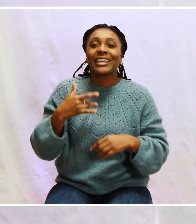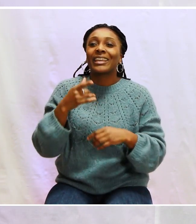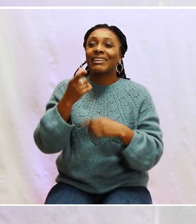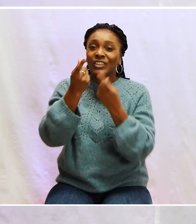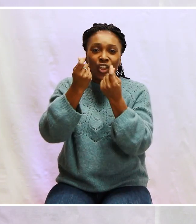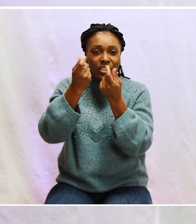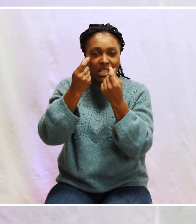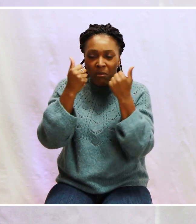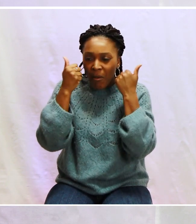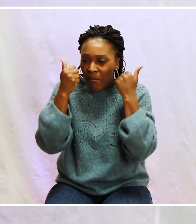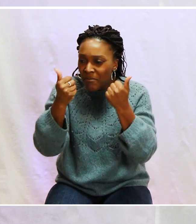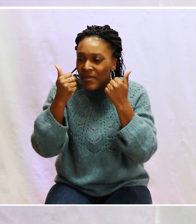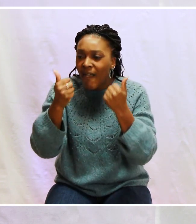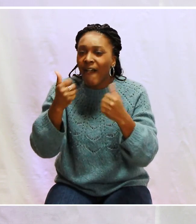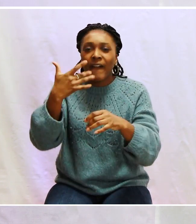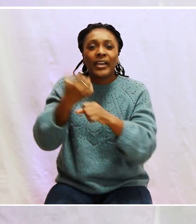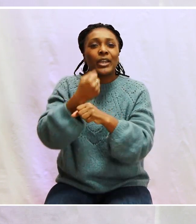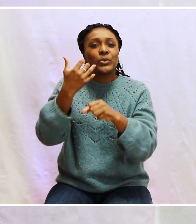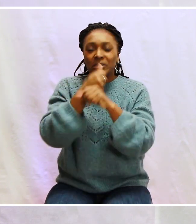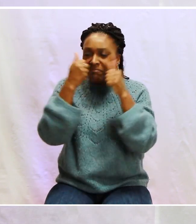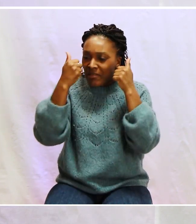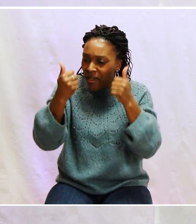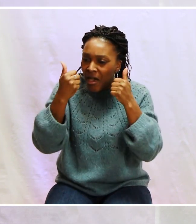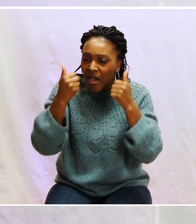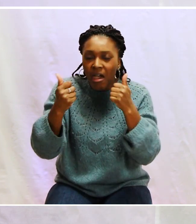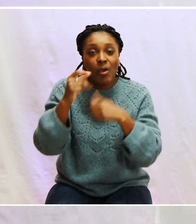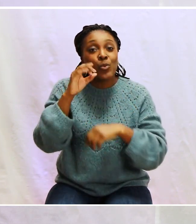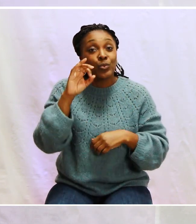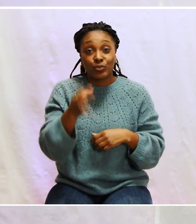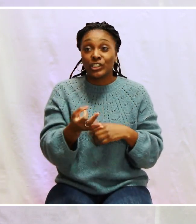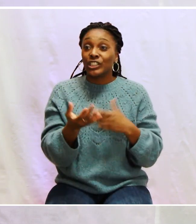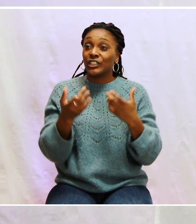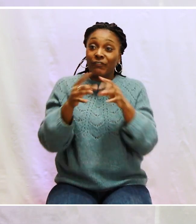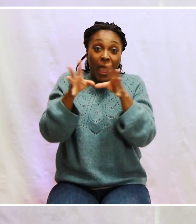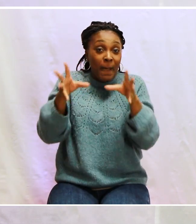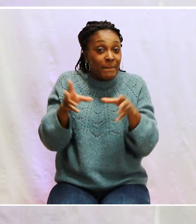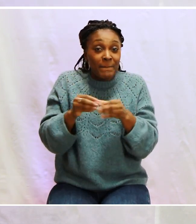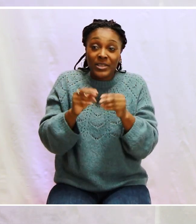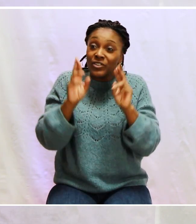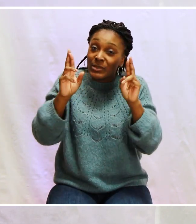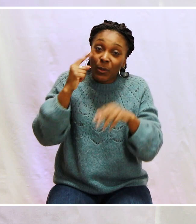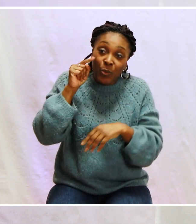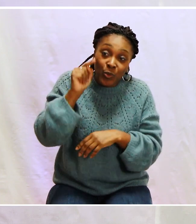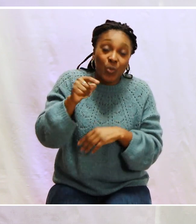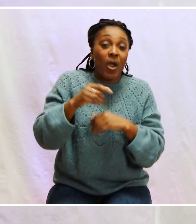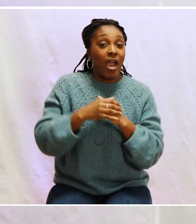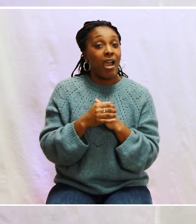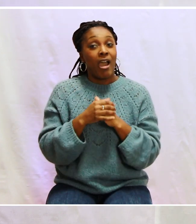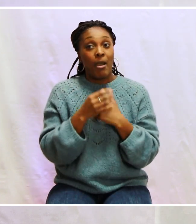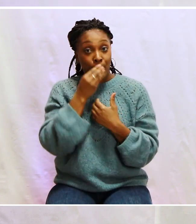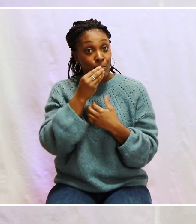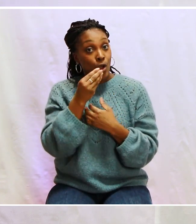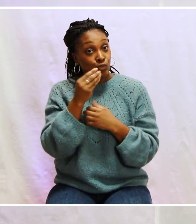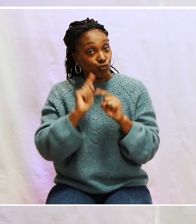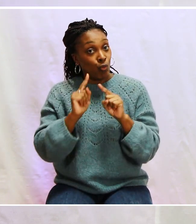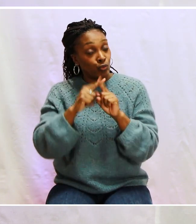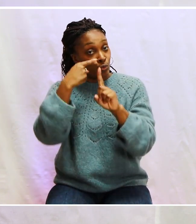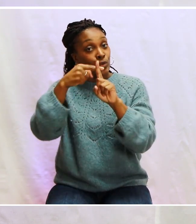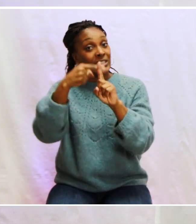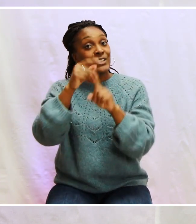prospérité financière, souhaiter la réussite, souhaiter d'avoir une famille, etc. C'est des bonnes choses. Mais